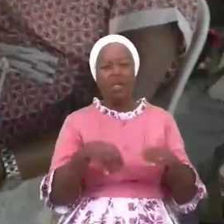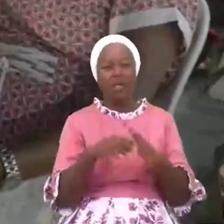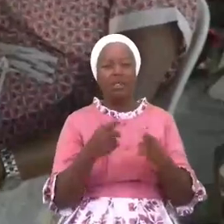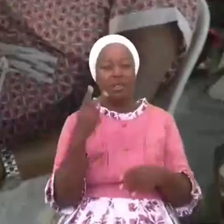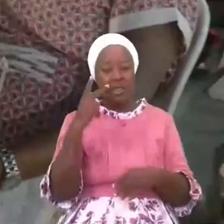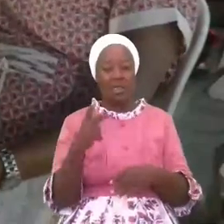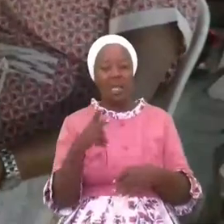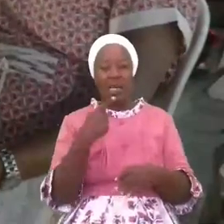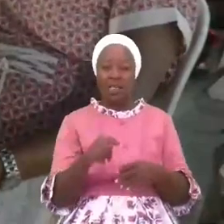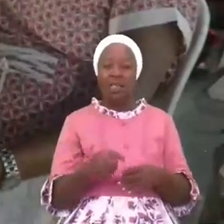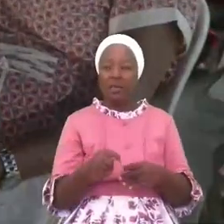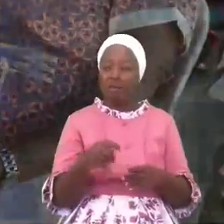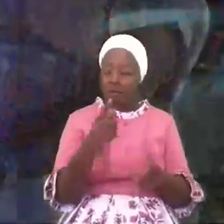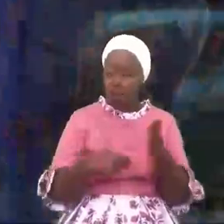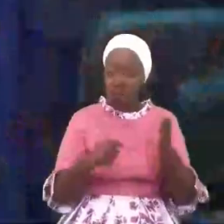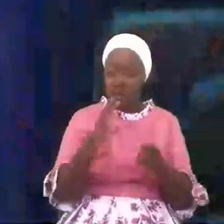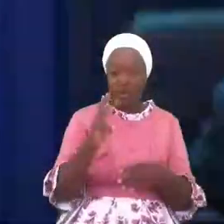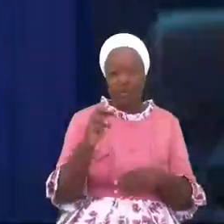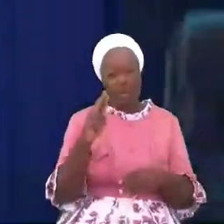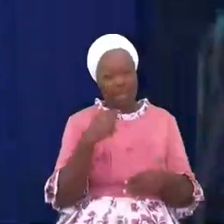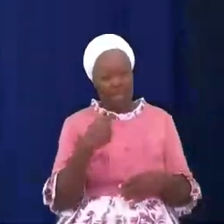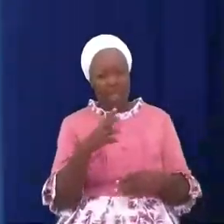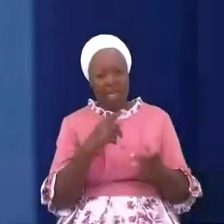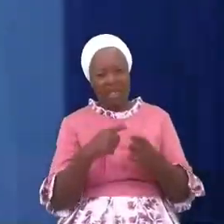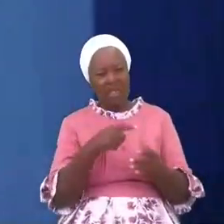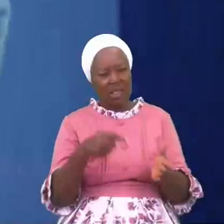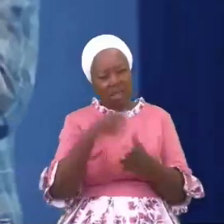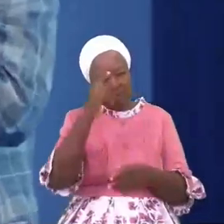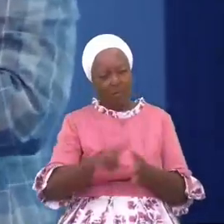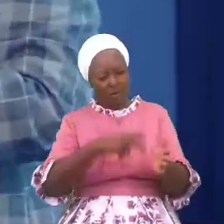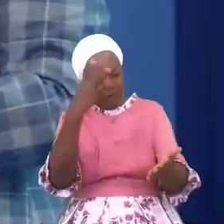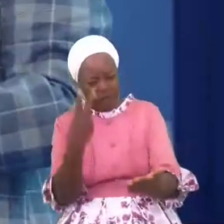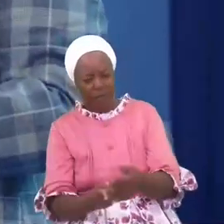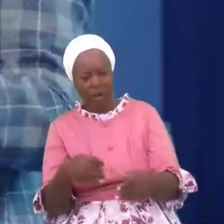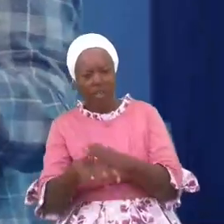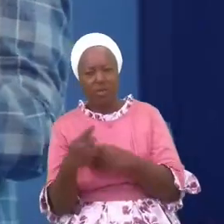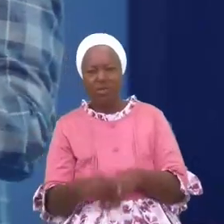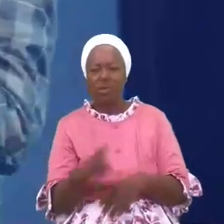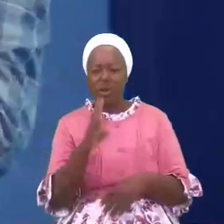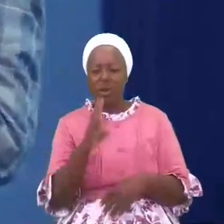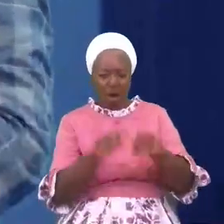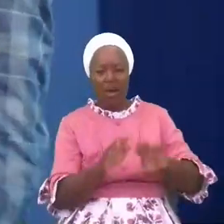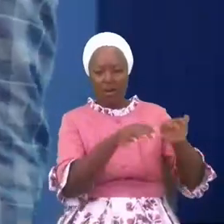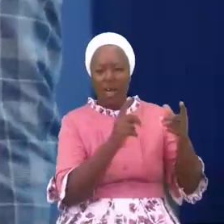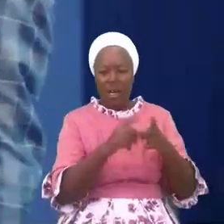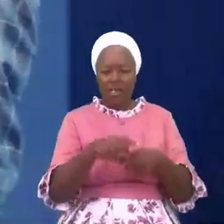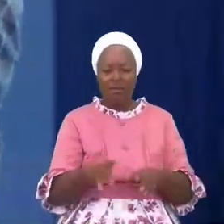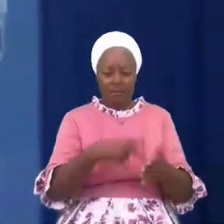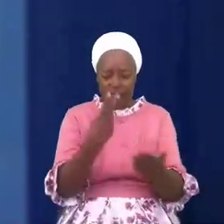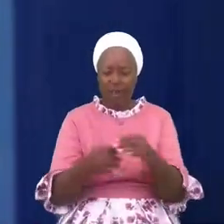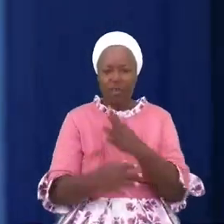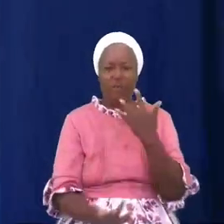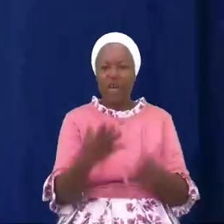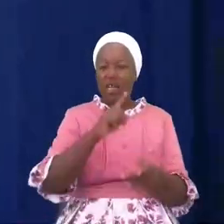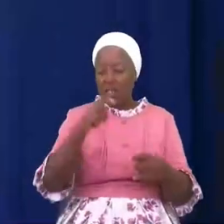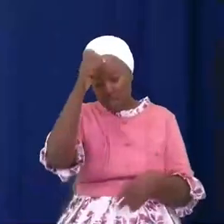homme avait un seul fils. Il tombait dans la rivière. Il tombait dans le feu. Et parce que le diable voulait le